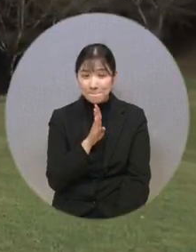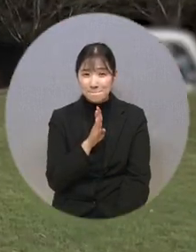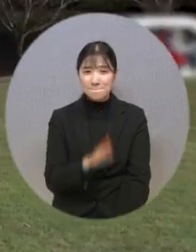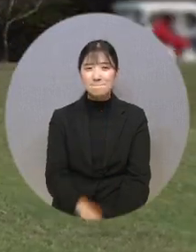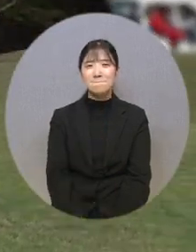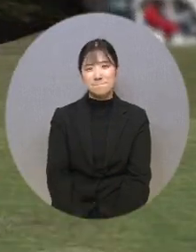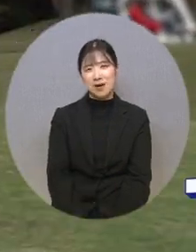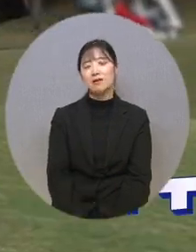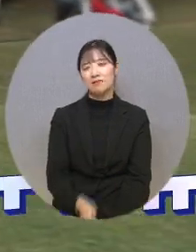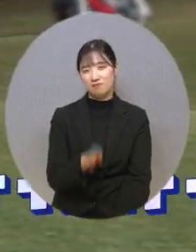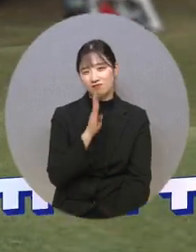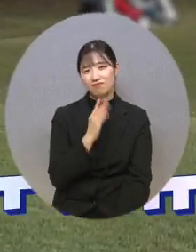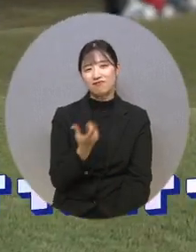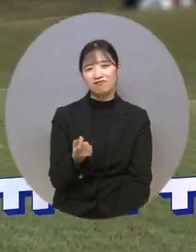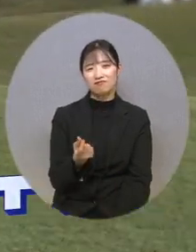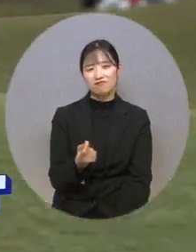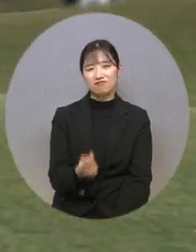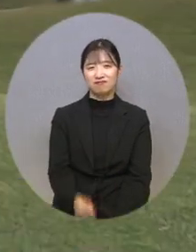기부업입니다.